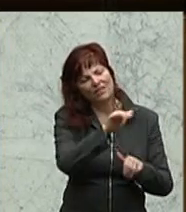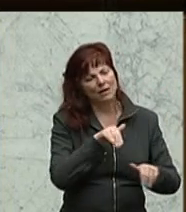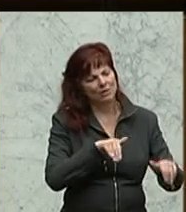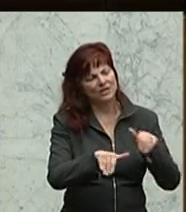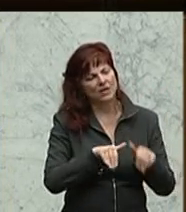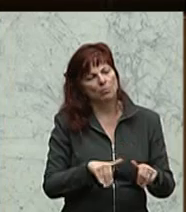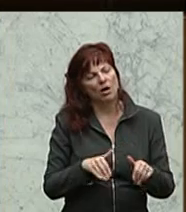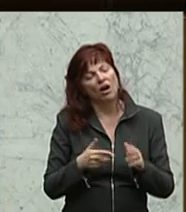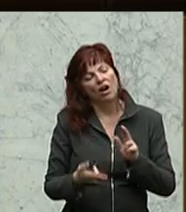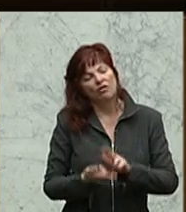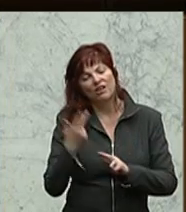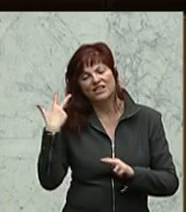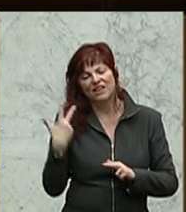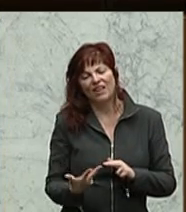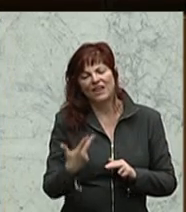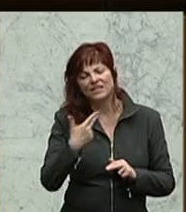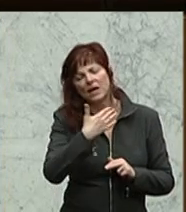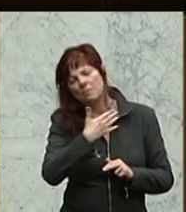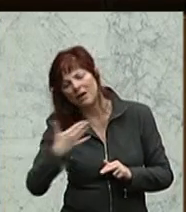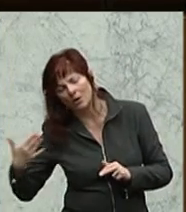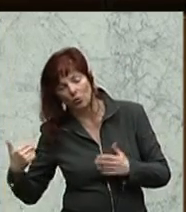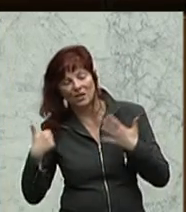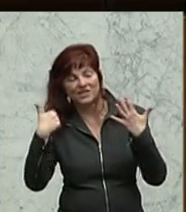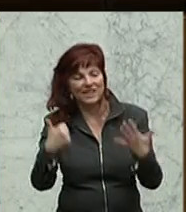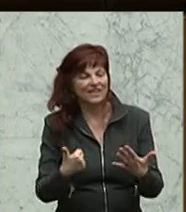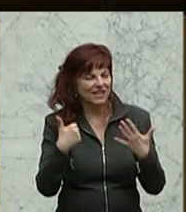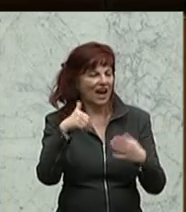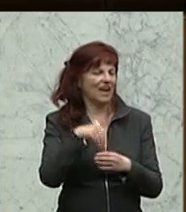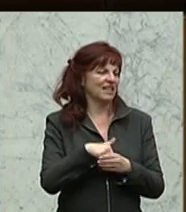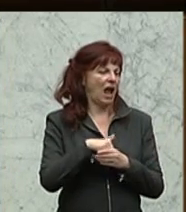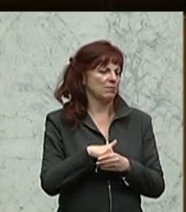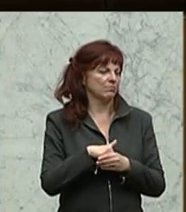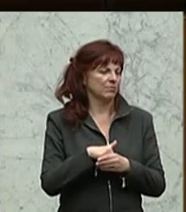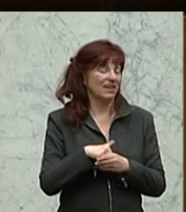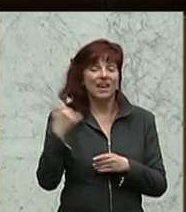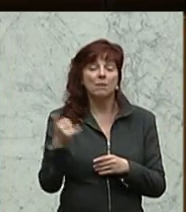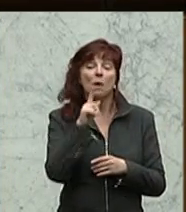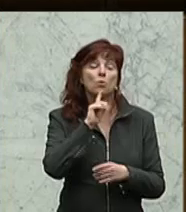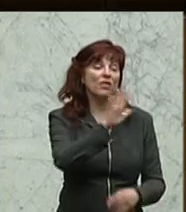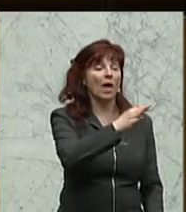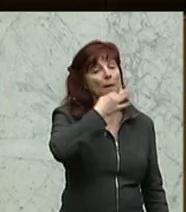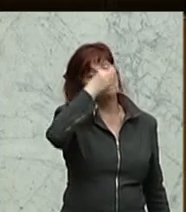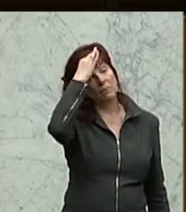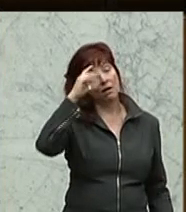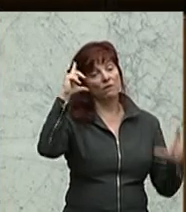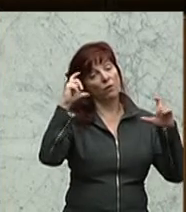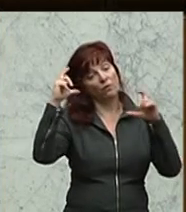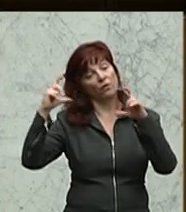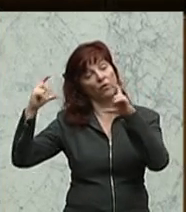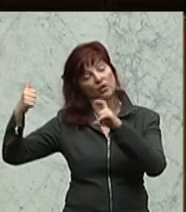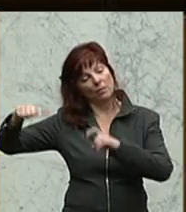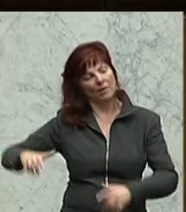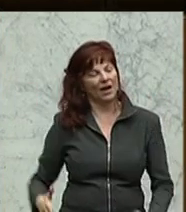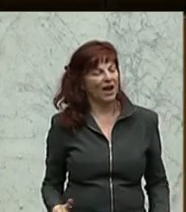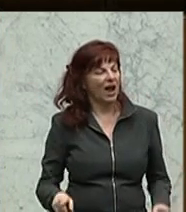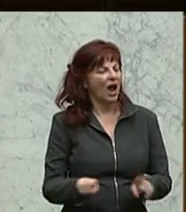Millionen in 6 Jahren, wo da jetzt immer nur Ihr Konterfei drauf war. Da fragt man sich um den umweltpolitischen Mehrwert. Ich denke an die Homepage von 4